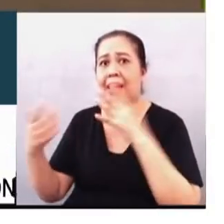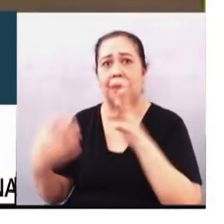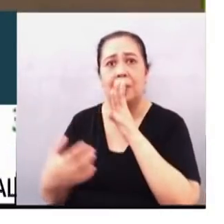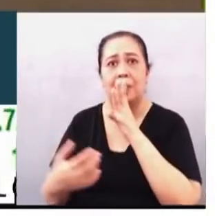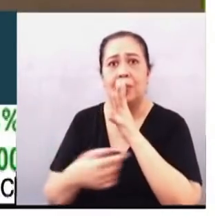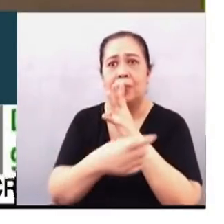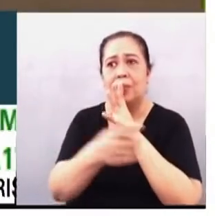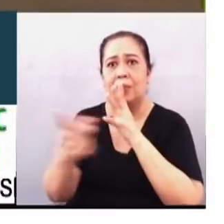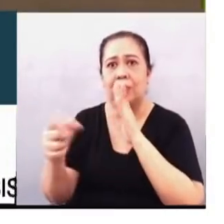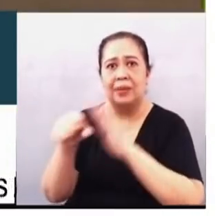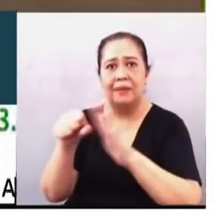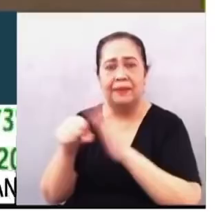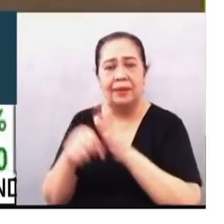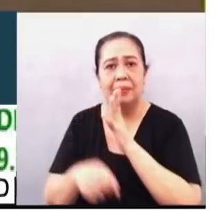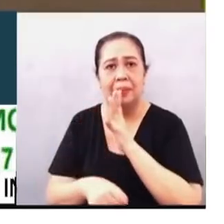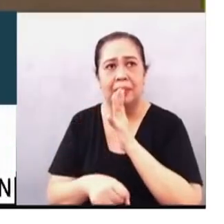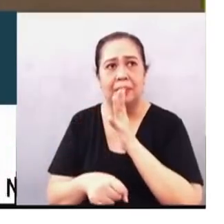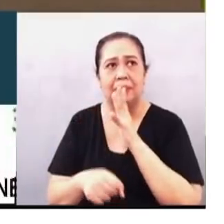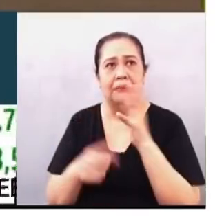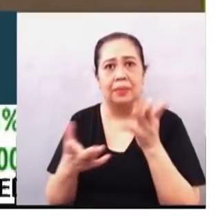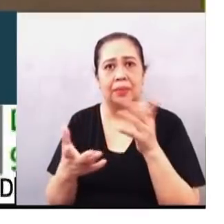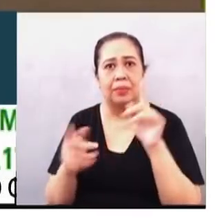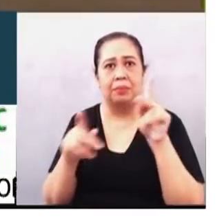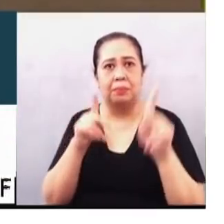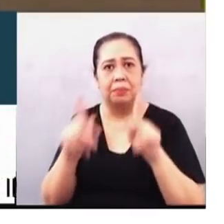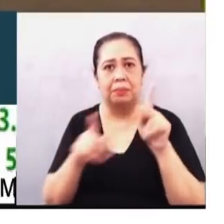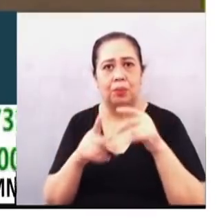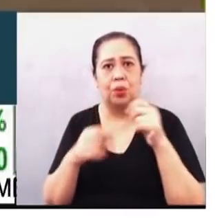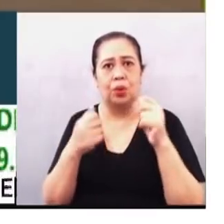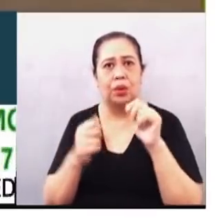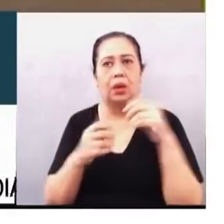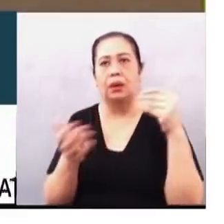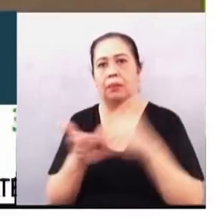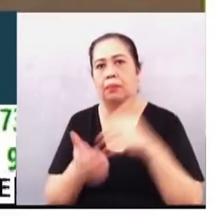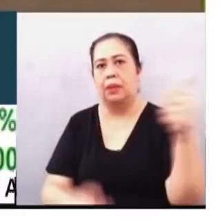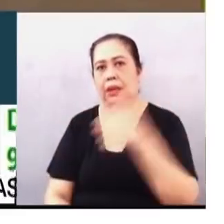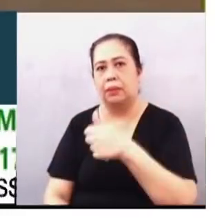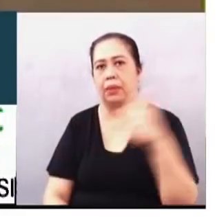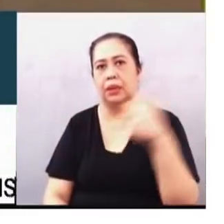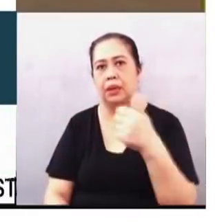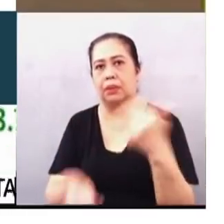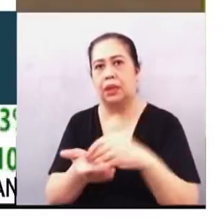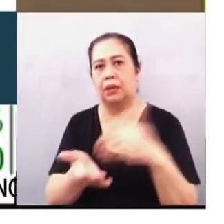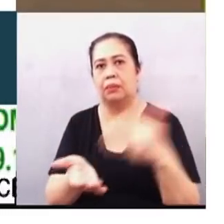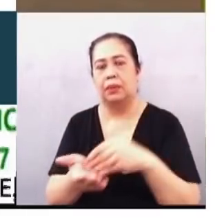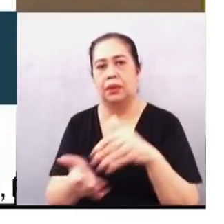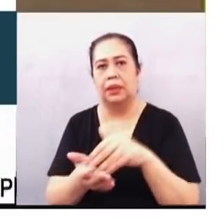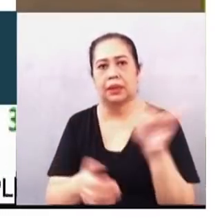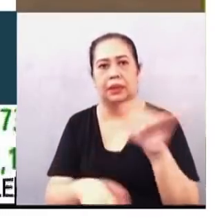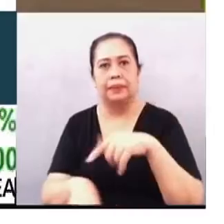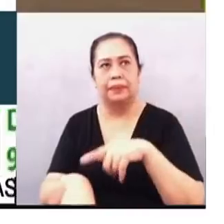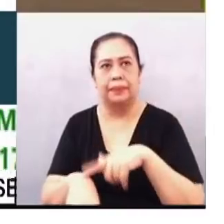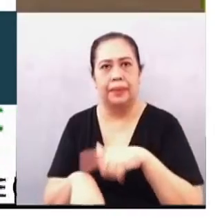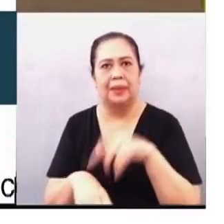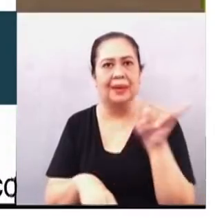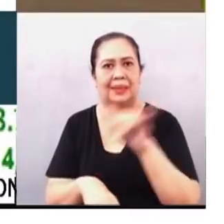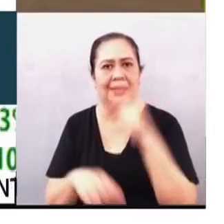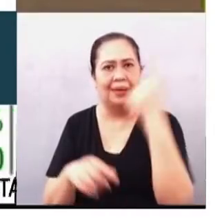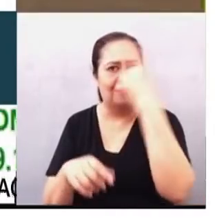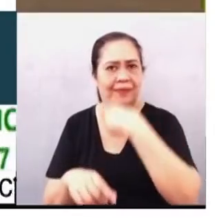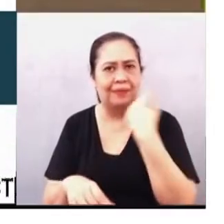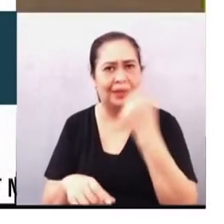ng mga resource person, nandiyan na, pabalik-balik na. At the same time, parehong mukha ng mga